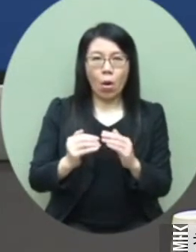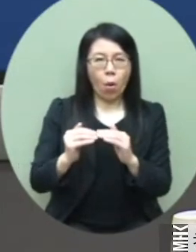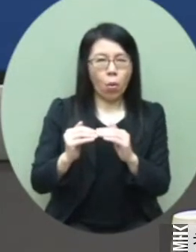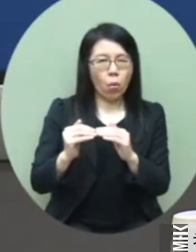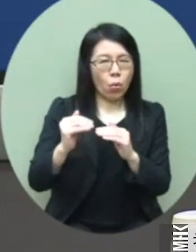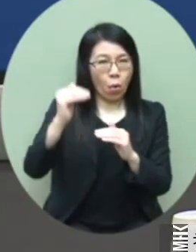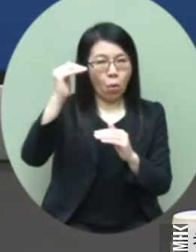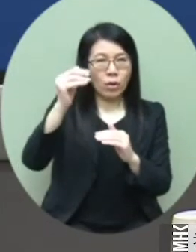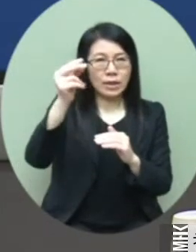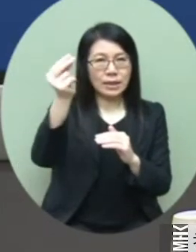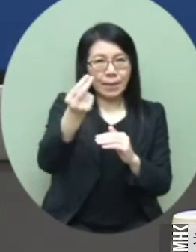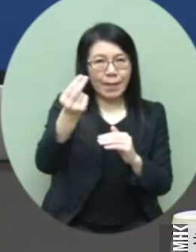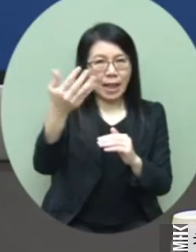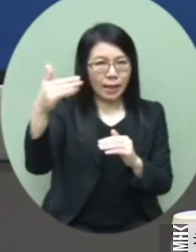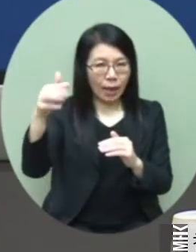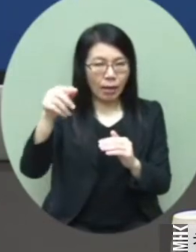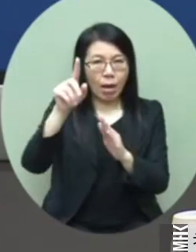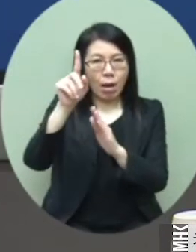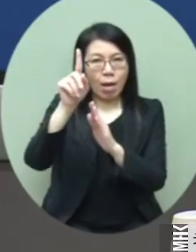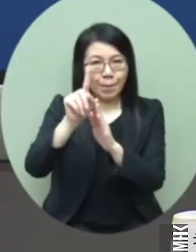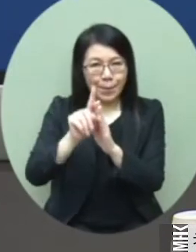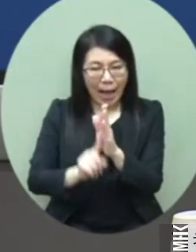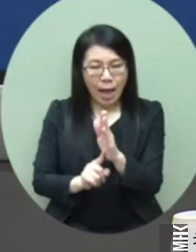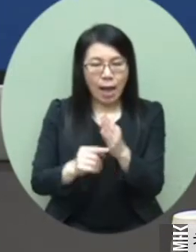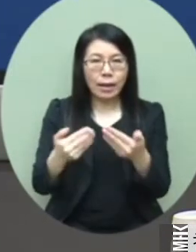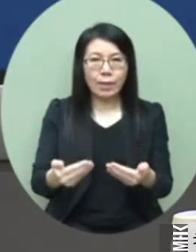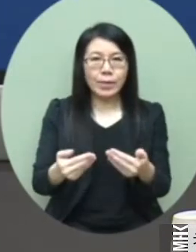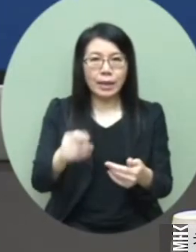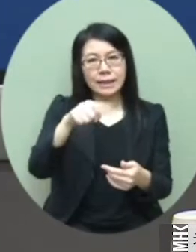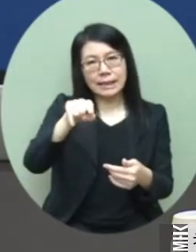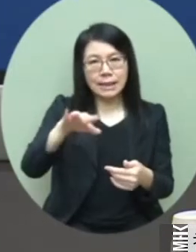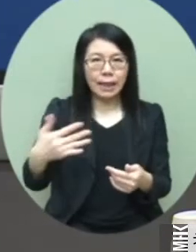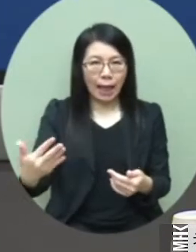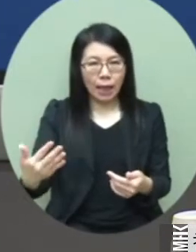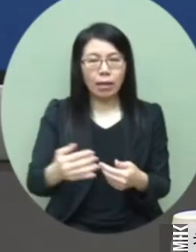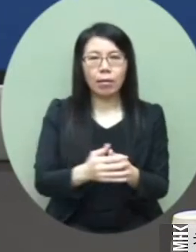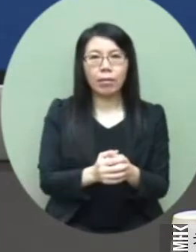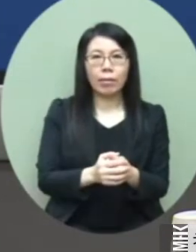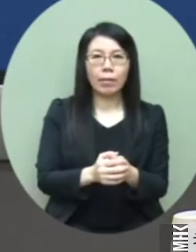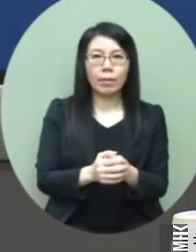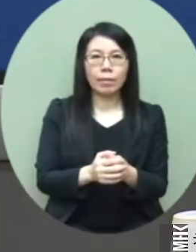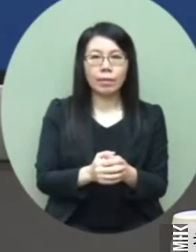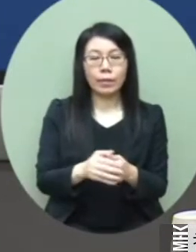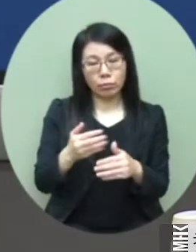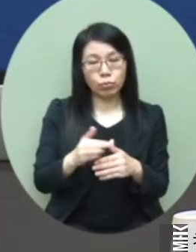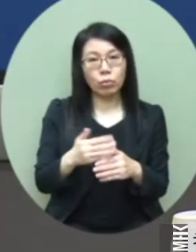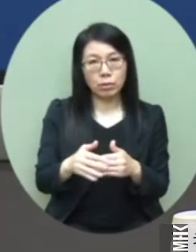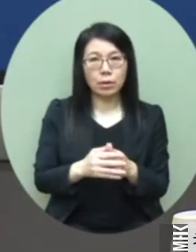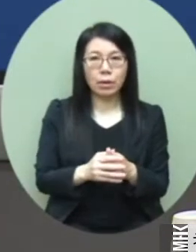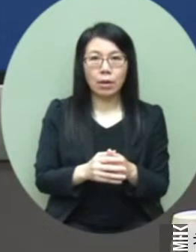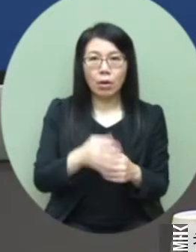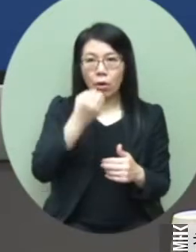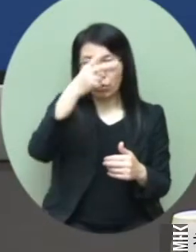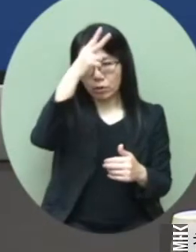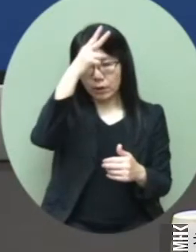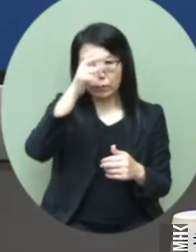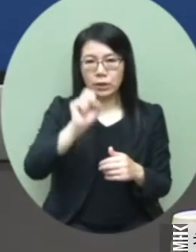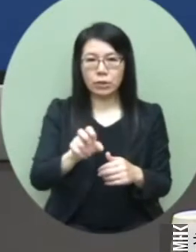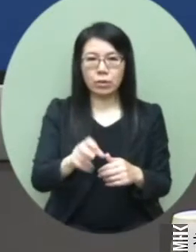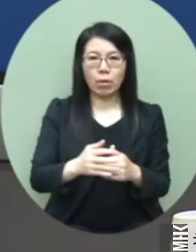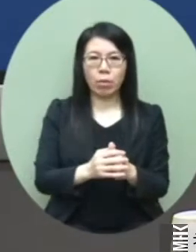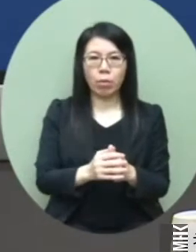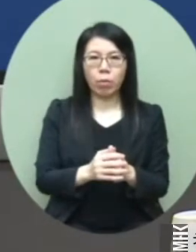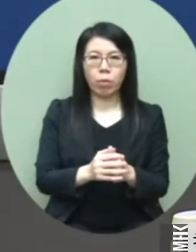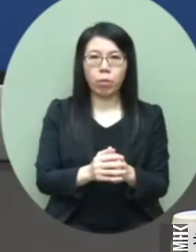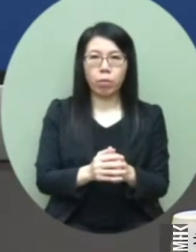今天是1000多。要是特区政府还是这个不放宽，我觉得这个对香港